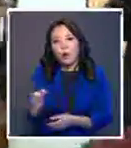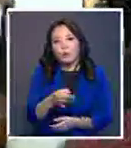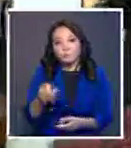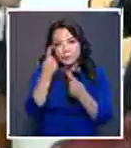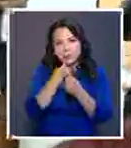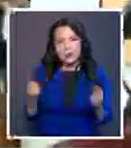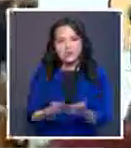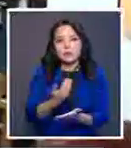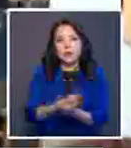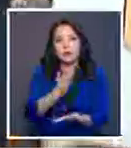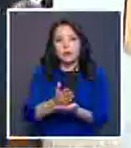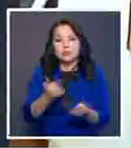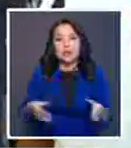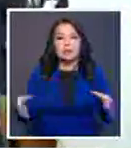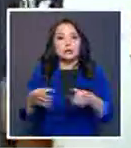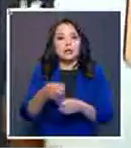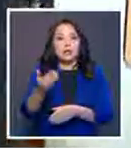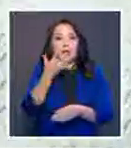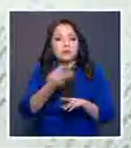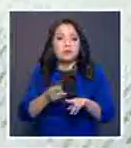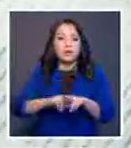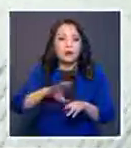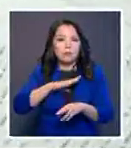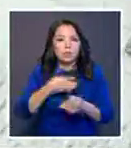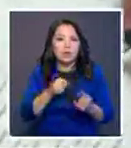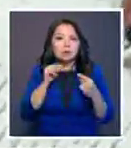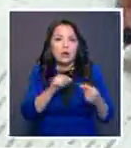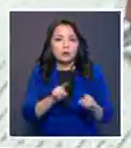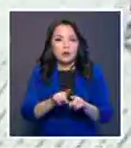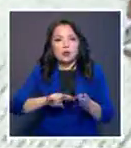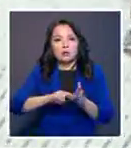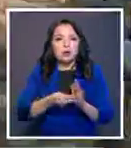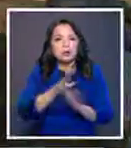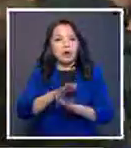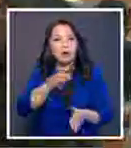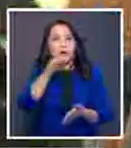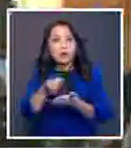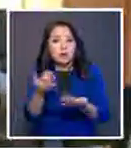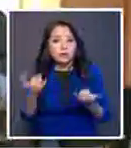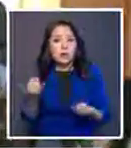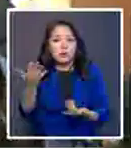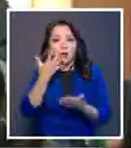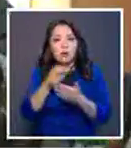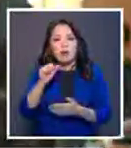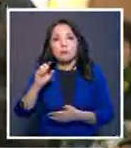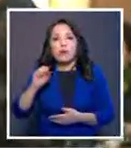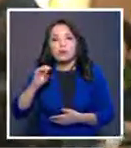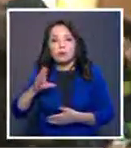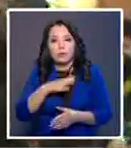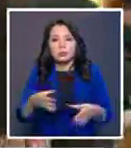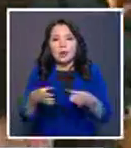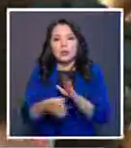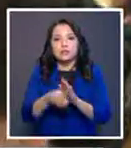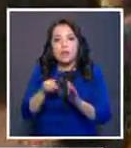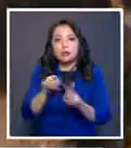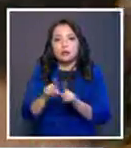мәлімдеме жасады. Және де оппозиционер наразылық акциясын жоспарлап отырмағанын айтты. Дегенмен Бабановтың штабы сайлау ережелерінің